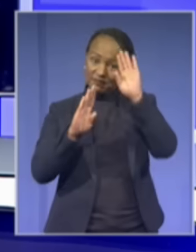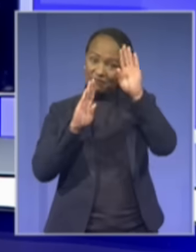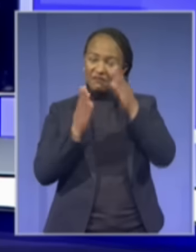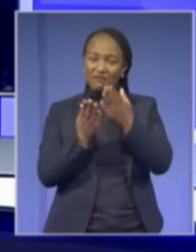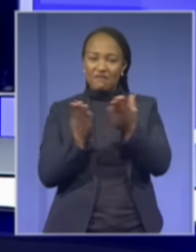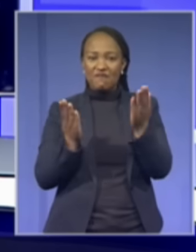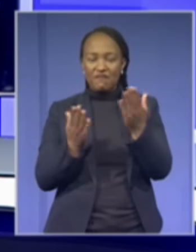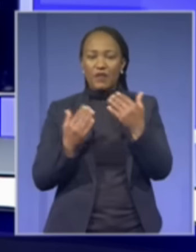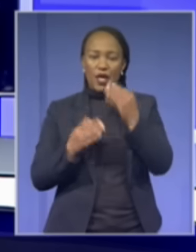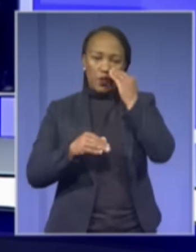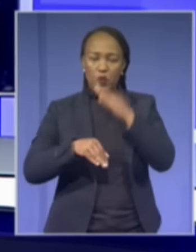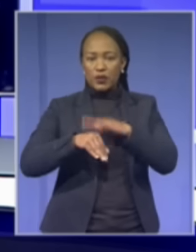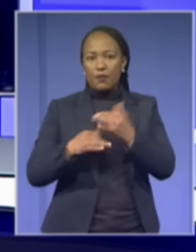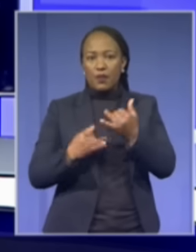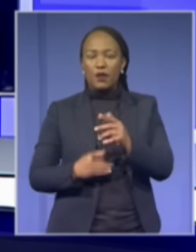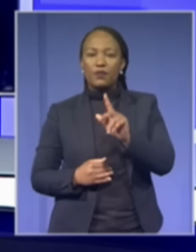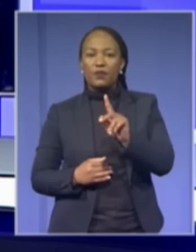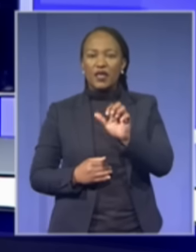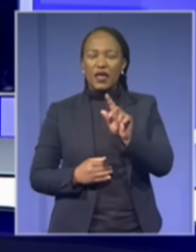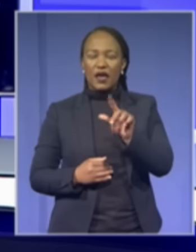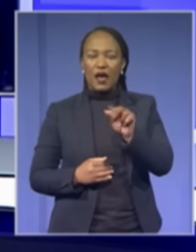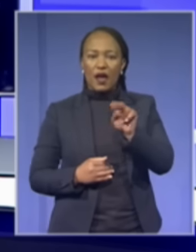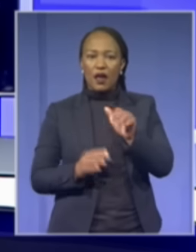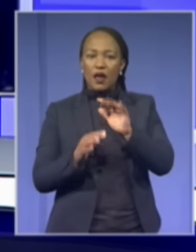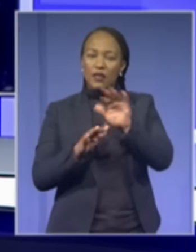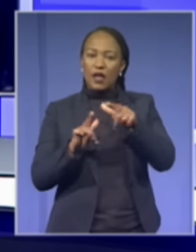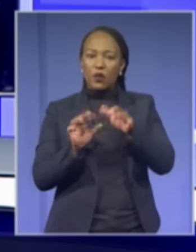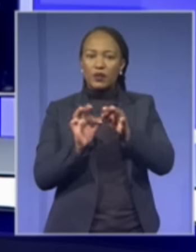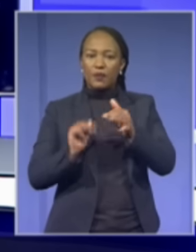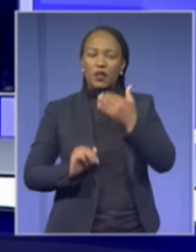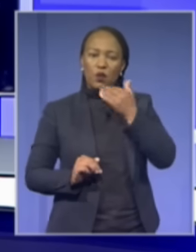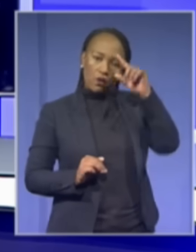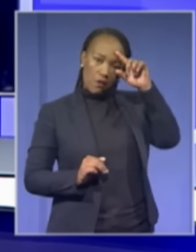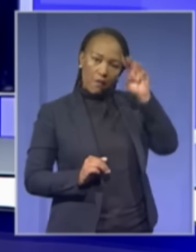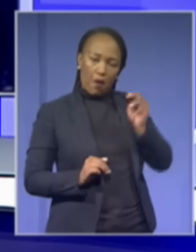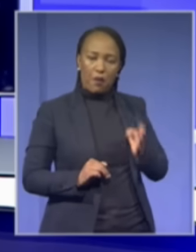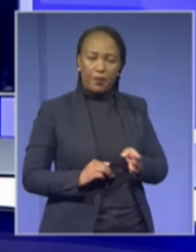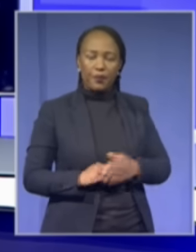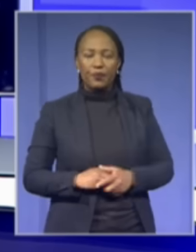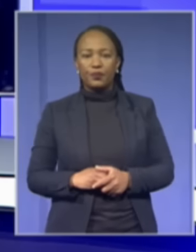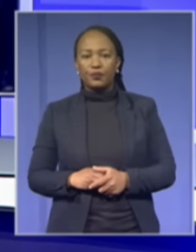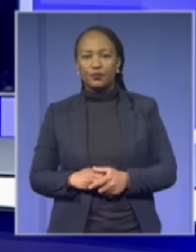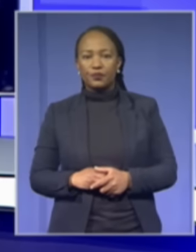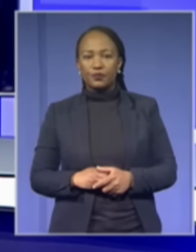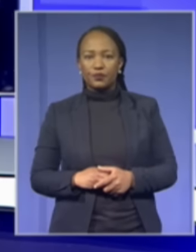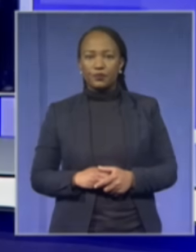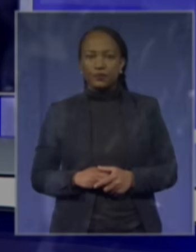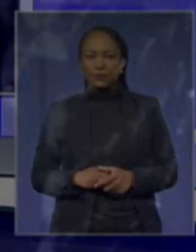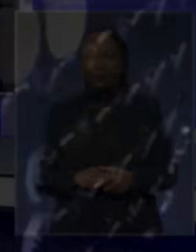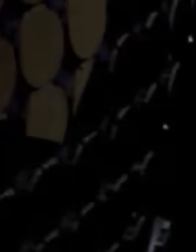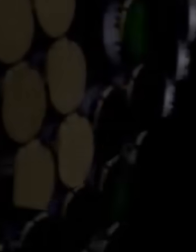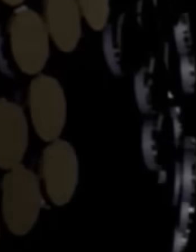Nako ya go losolela ditaba ke yona ye ke nkgadimeng ke kana gomme ke thušana le mofetoledi wa polelo ya diatla Mphotene.